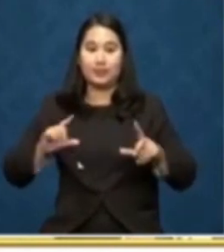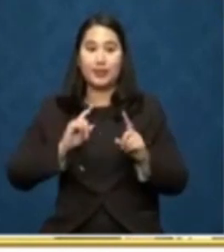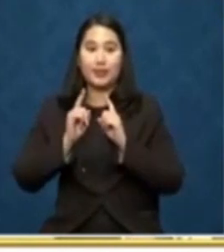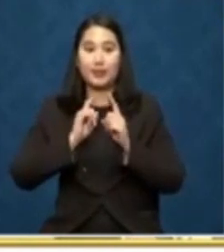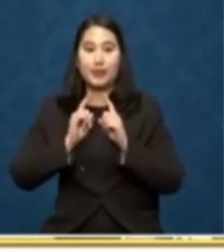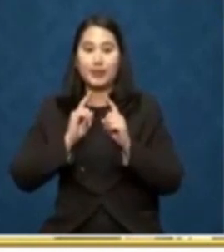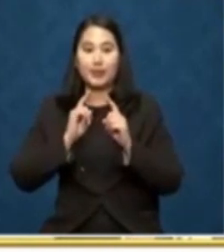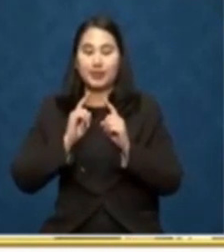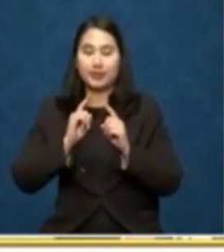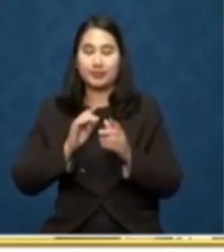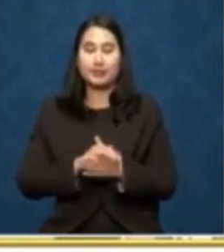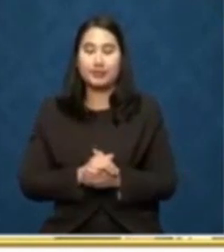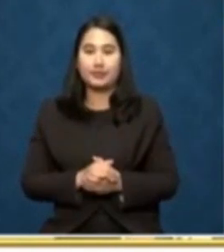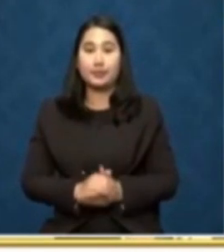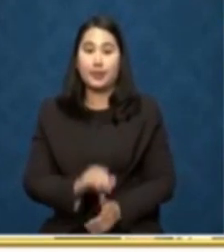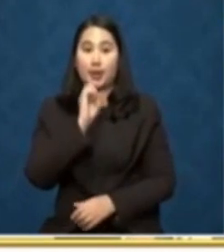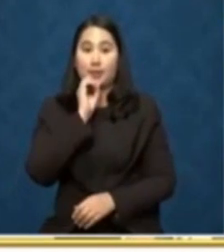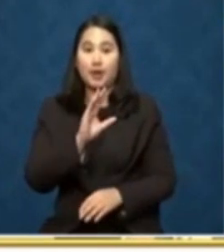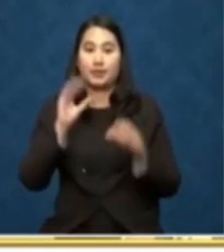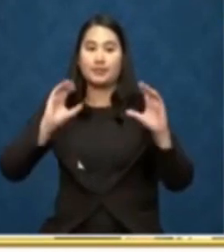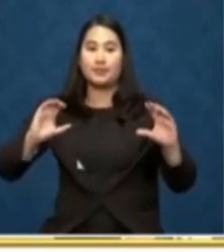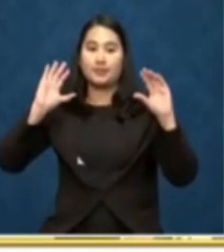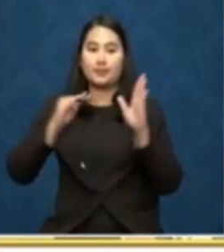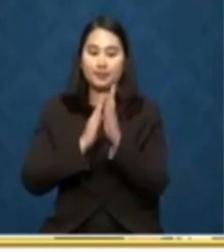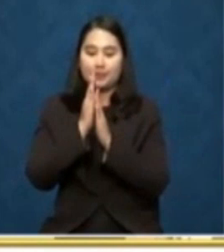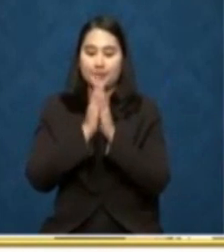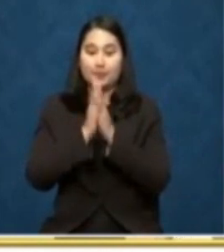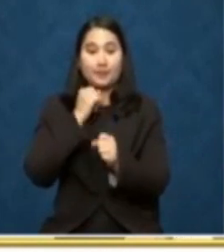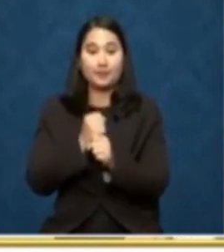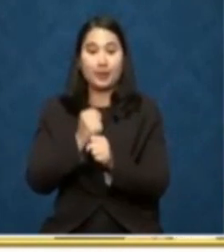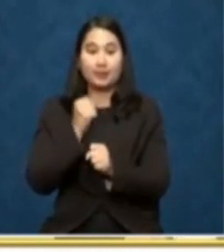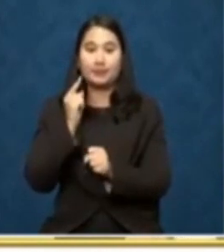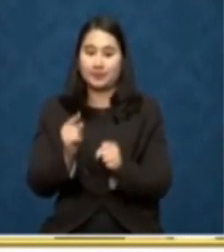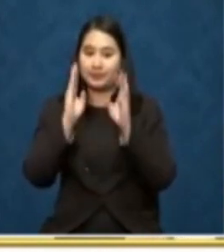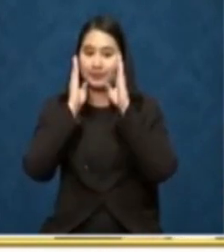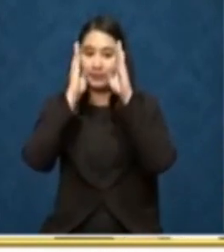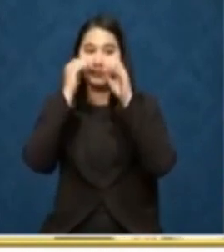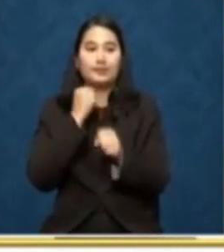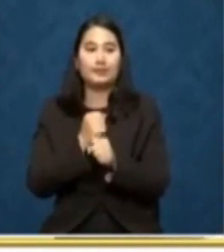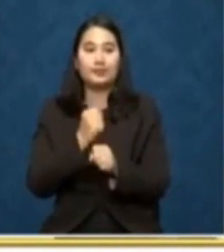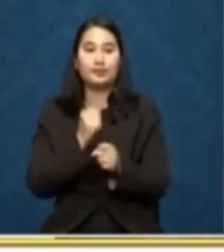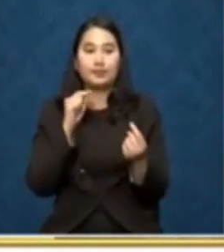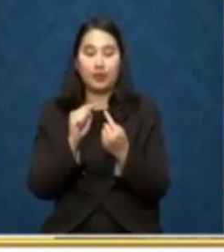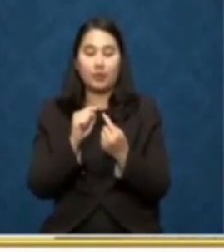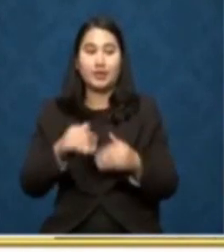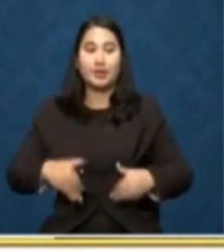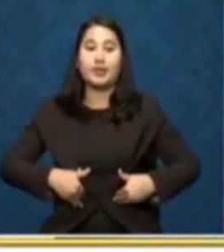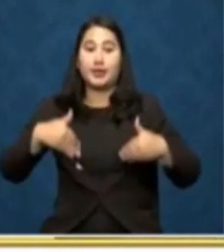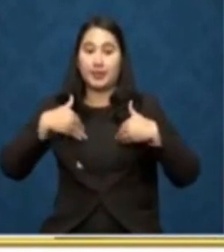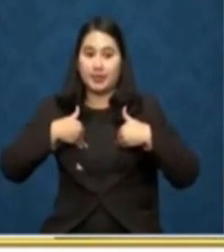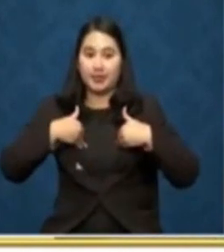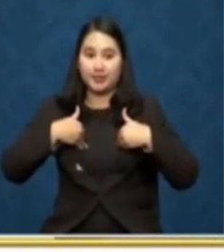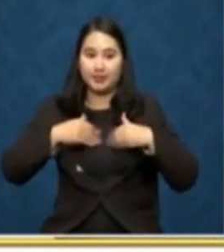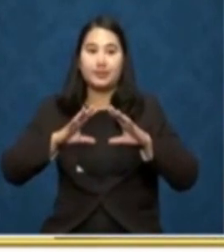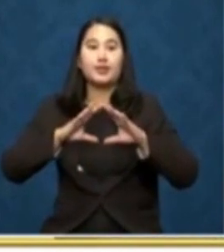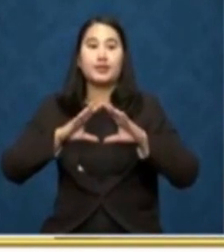าสในการสรางส Kazishaและเ้นยําให้รัฐบาม่งมั่นจริงจังนะครับทำงานเพื่อตอบสนองต่อ ความปลอดภ